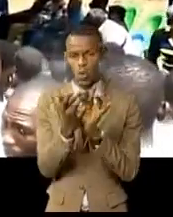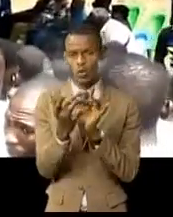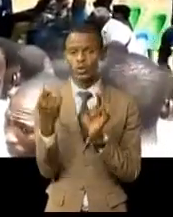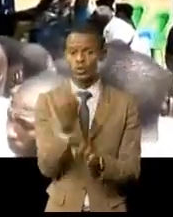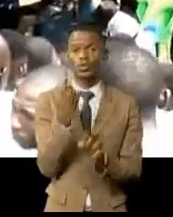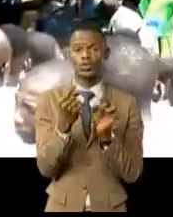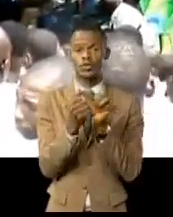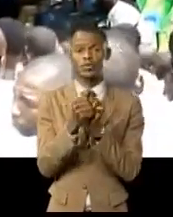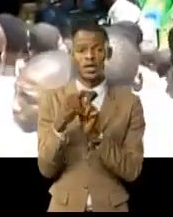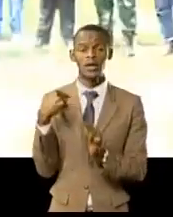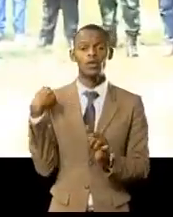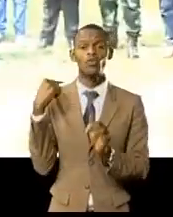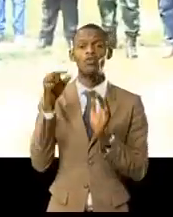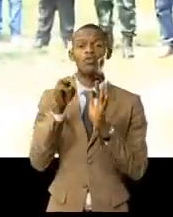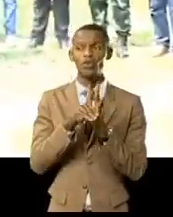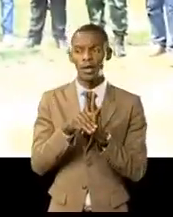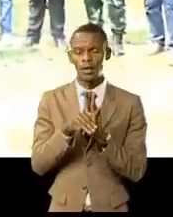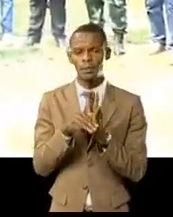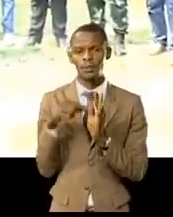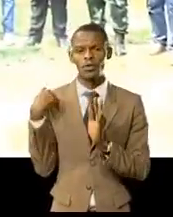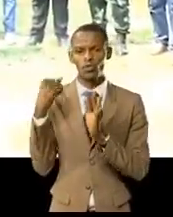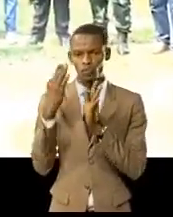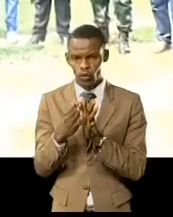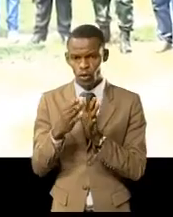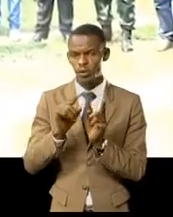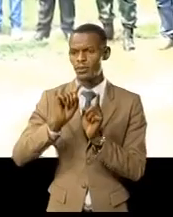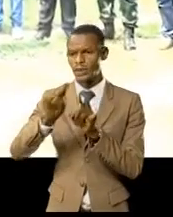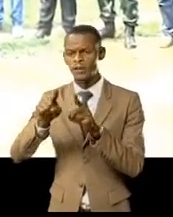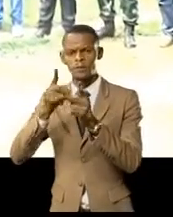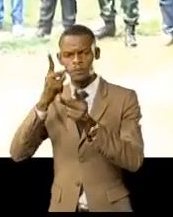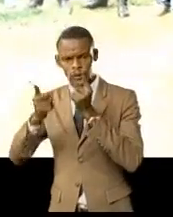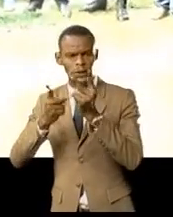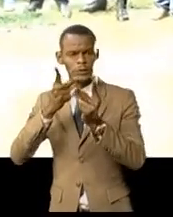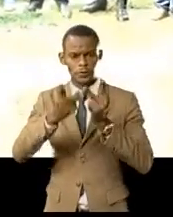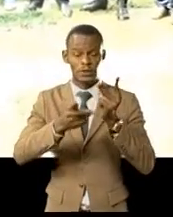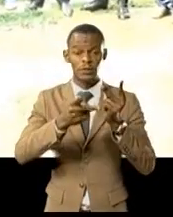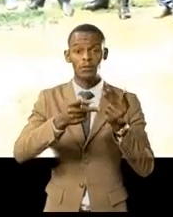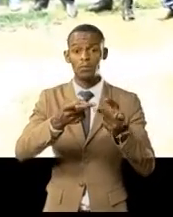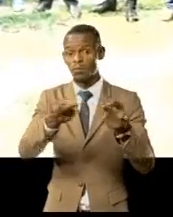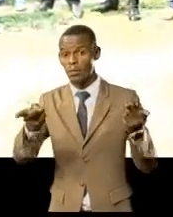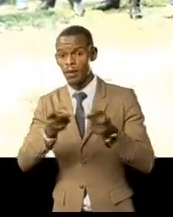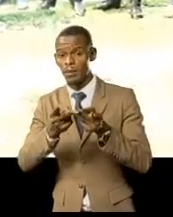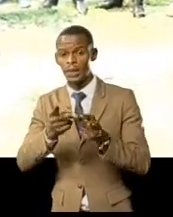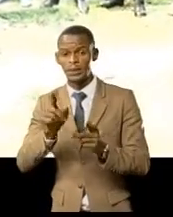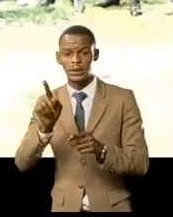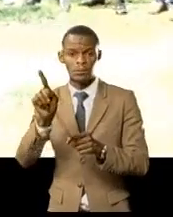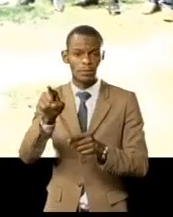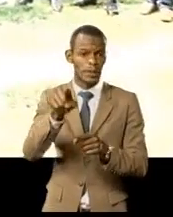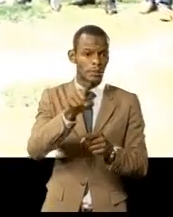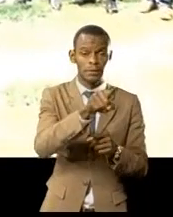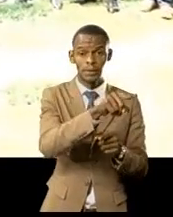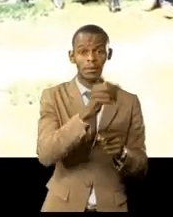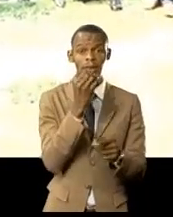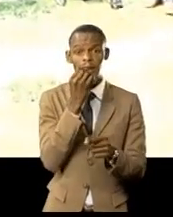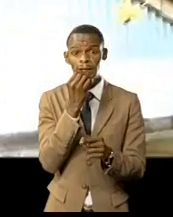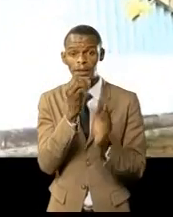Willy Itundala, accompagné de sa suite, a visité quelques sites touristiques de ce village, à l'instar de l'église